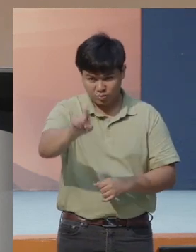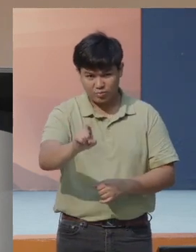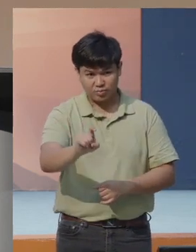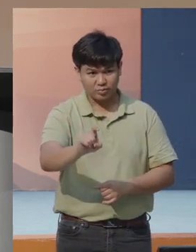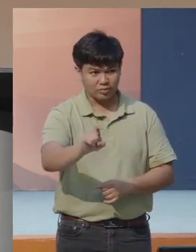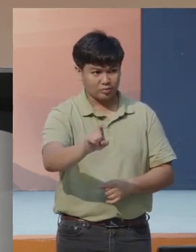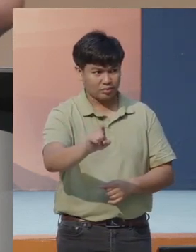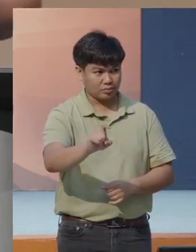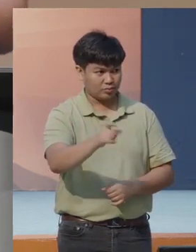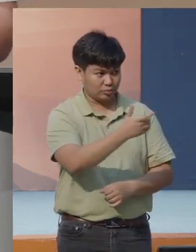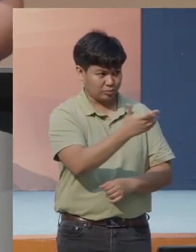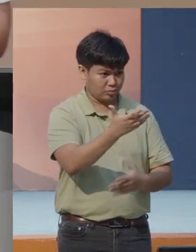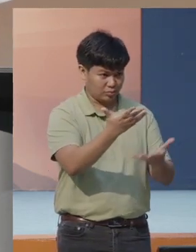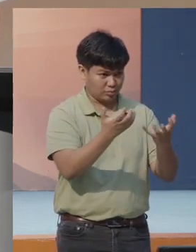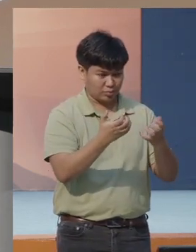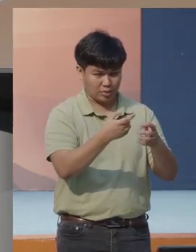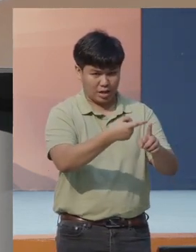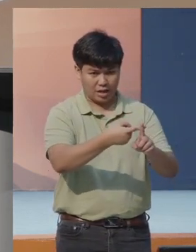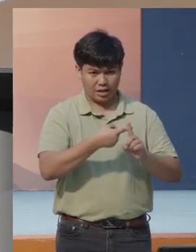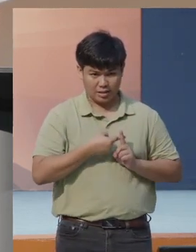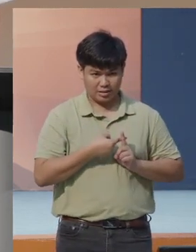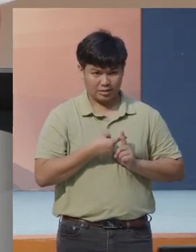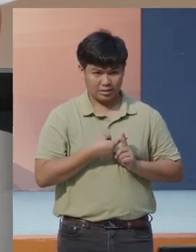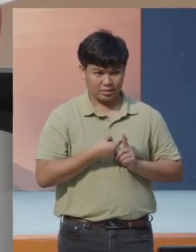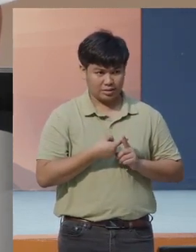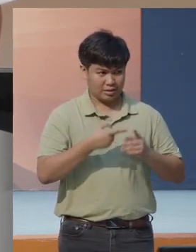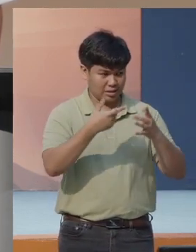willing mo bang tanggapin?